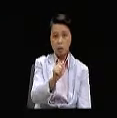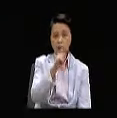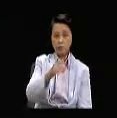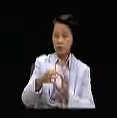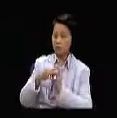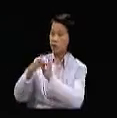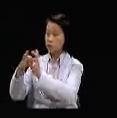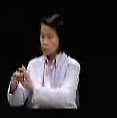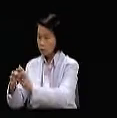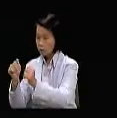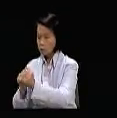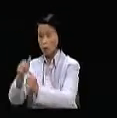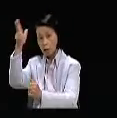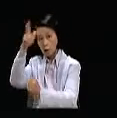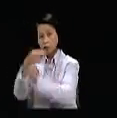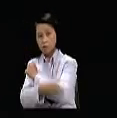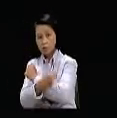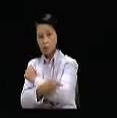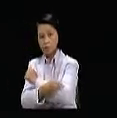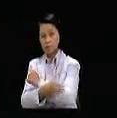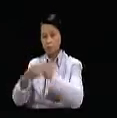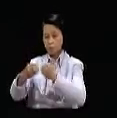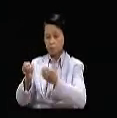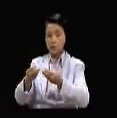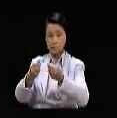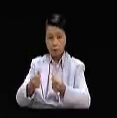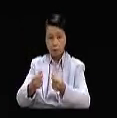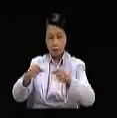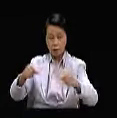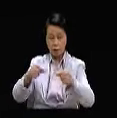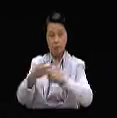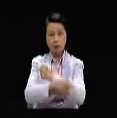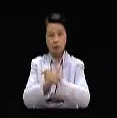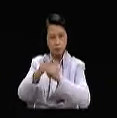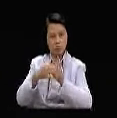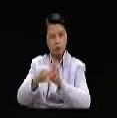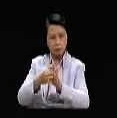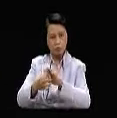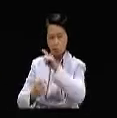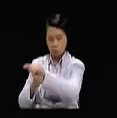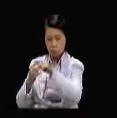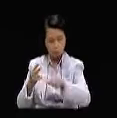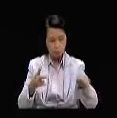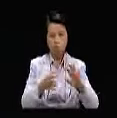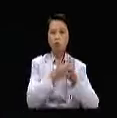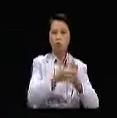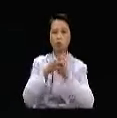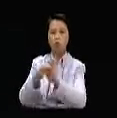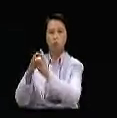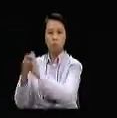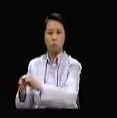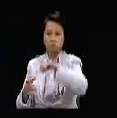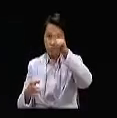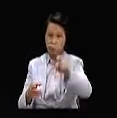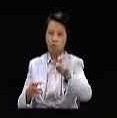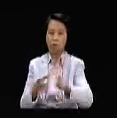bekerjasama dengan pihak kerajaan Negeri pejabat tanah tanggal Ya negeri dan sebagainya jadi dengan kata lain kerjasama